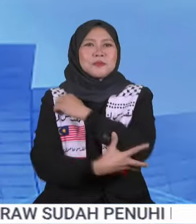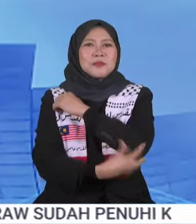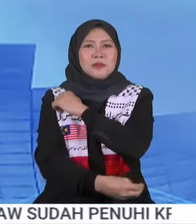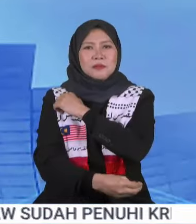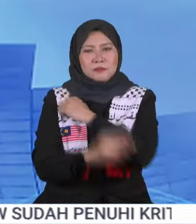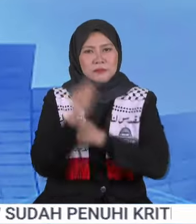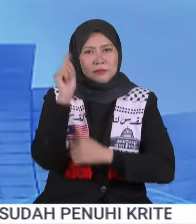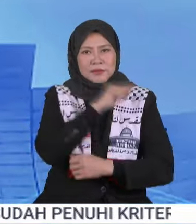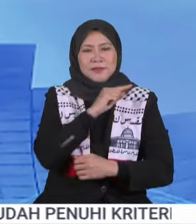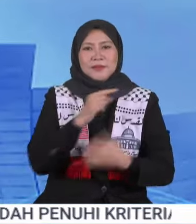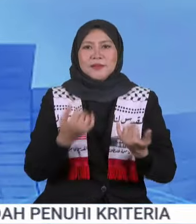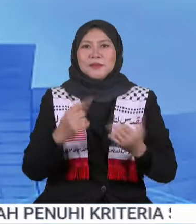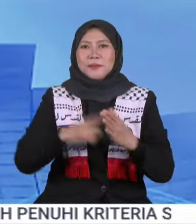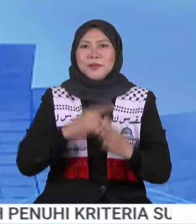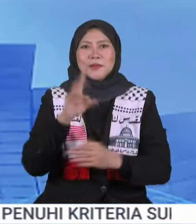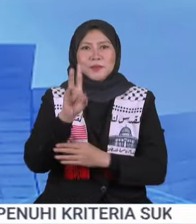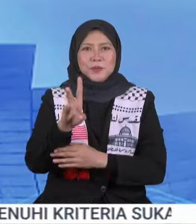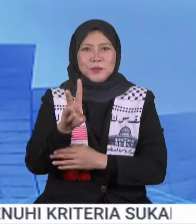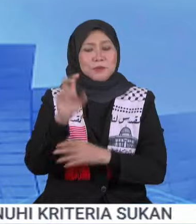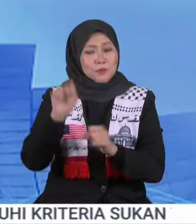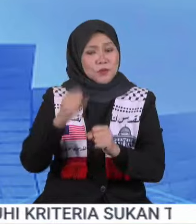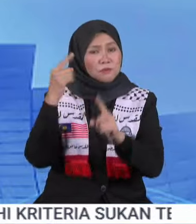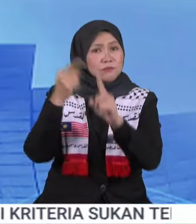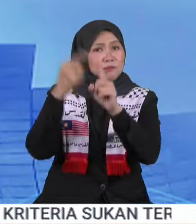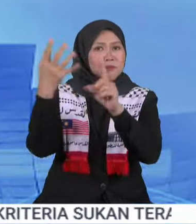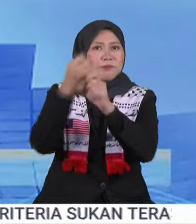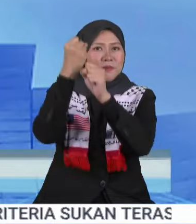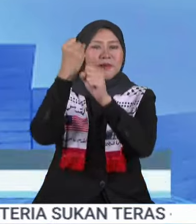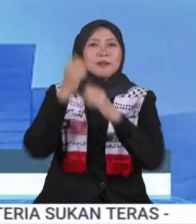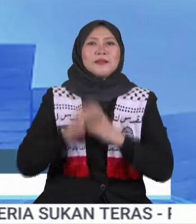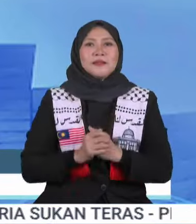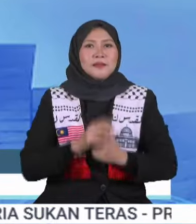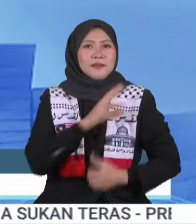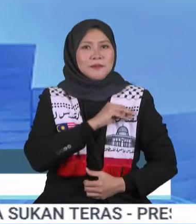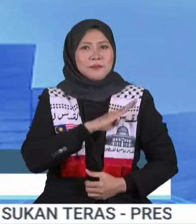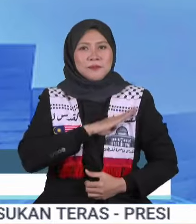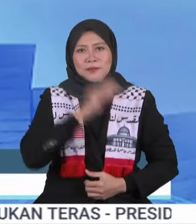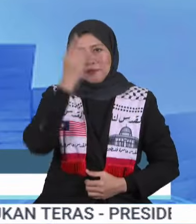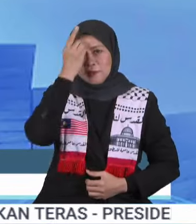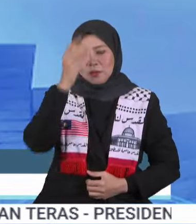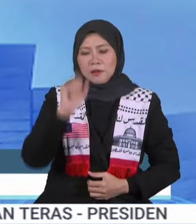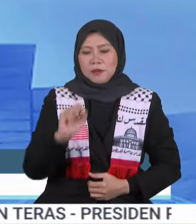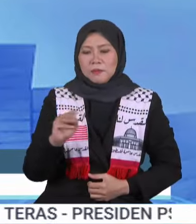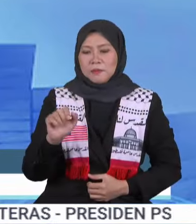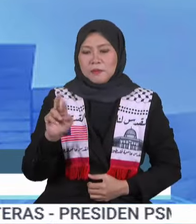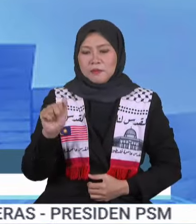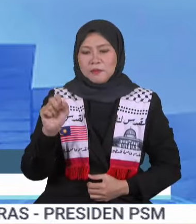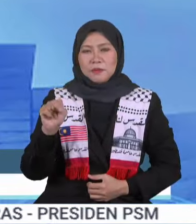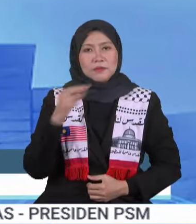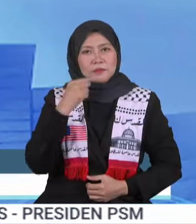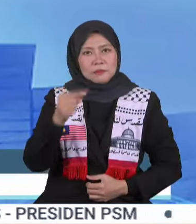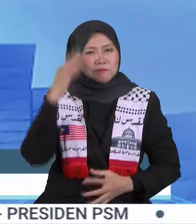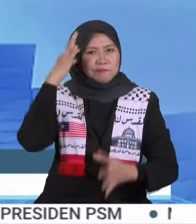kemiskinan tegar di negeri itu pada Julai ini boleh dicapai. Menteri Besar Datuk Seri Amiruddin Saari berkata keyakinan itu berdasarkan